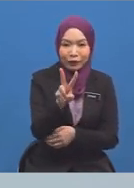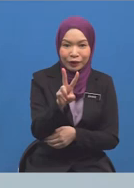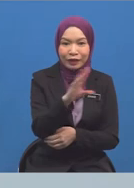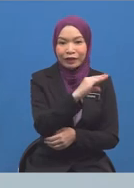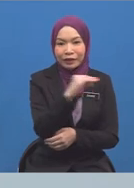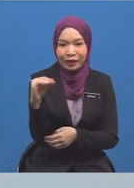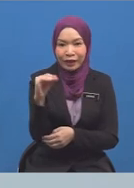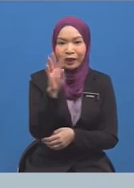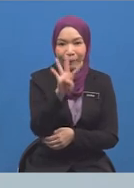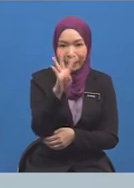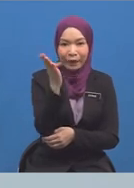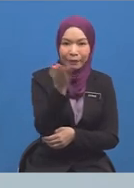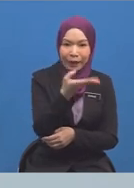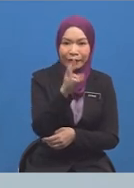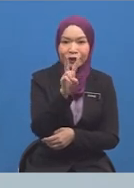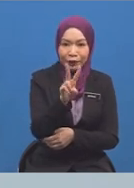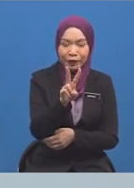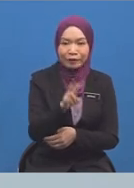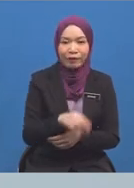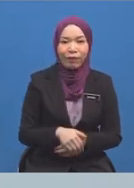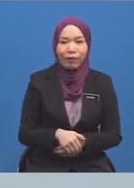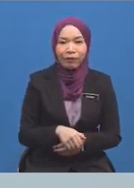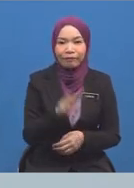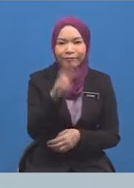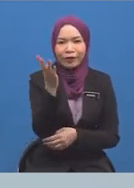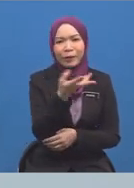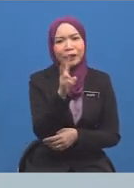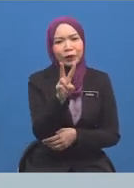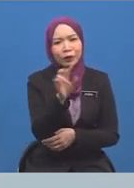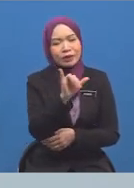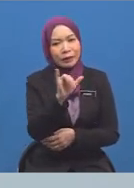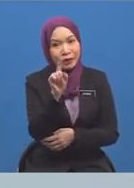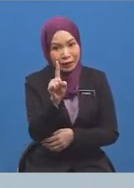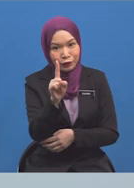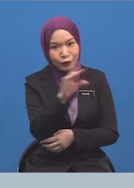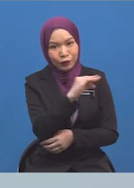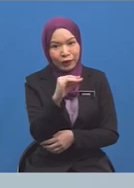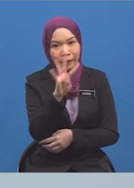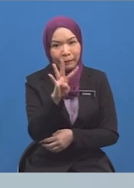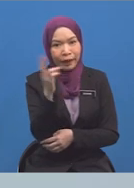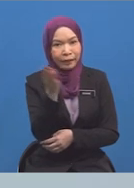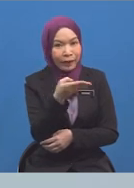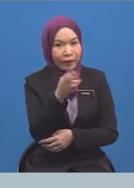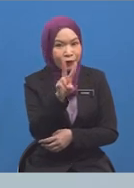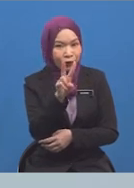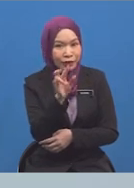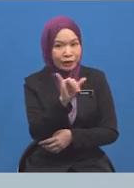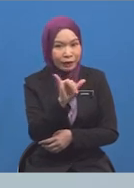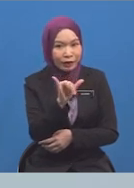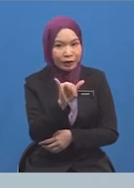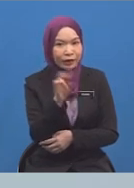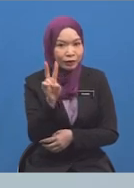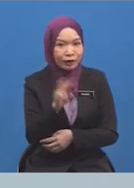ke-4 Bagi dua sama dengan dua jawaban akhir kita adalah